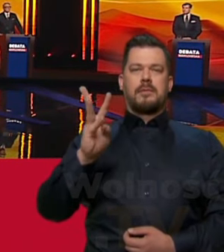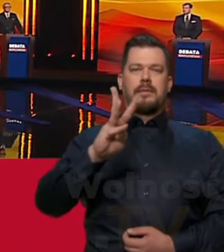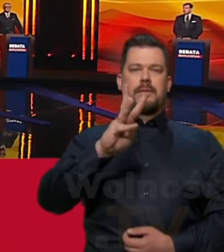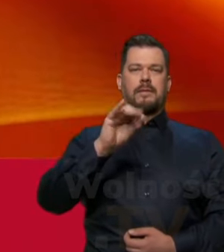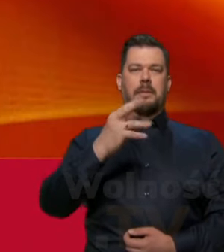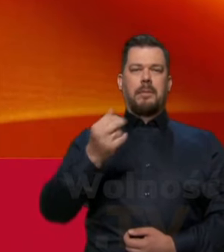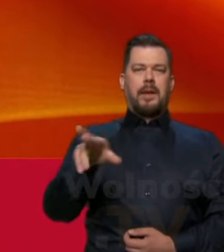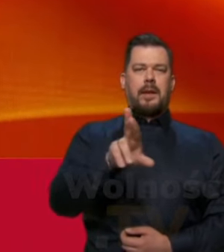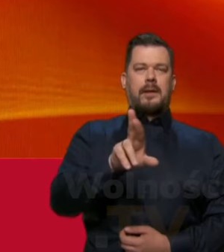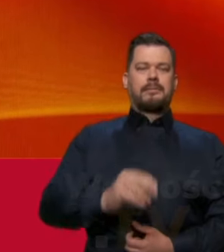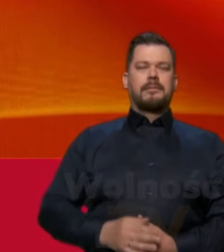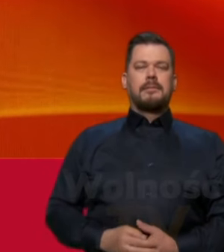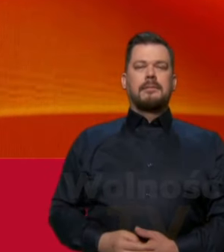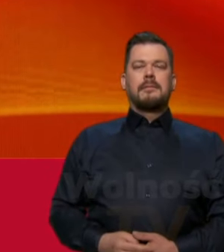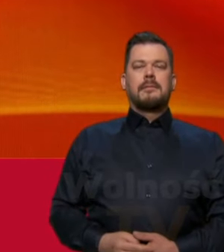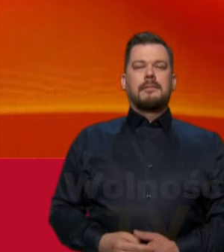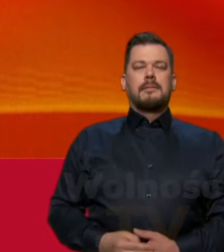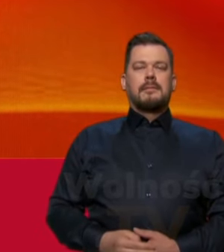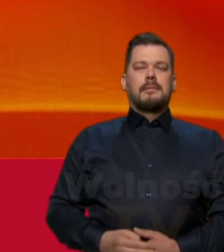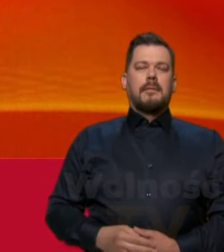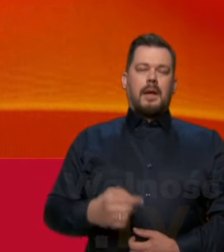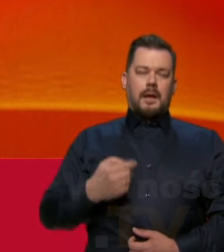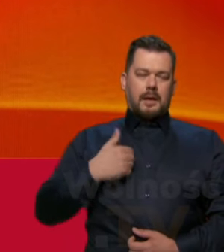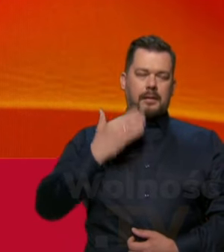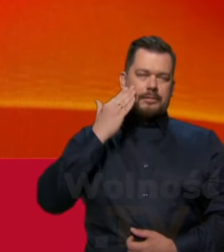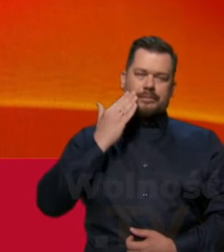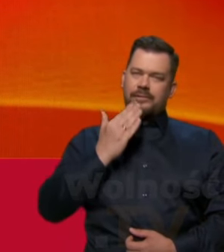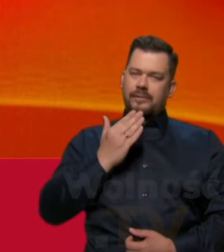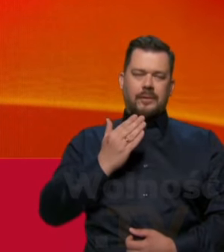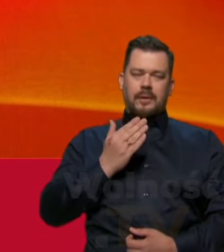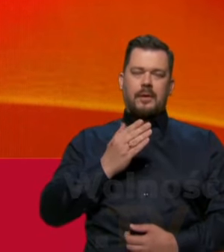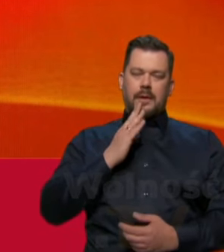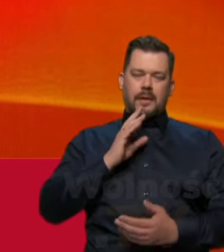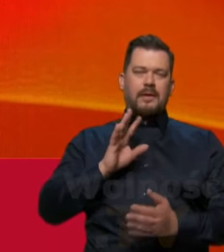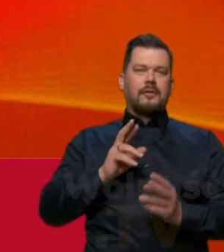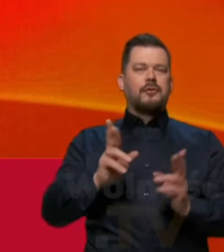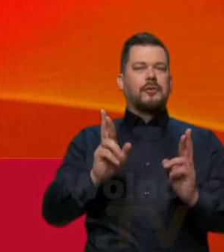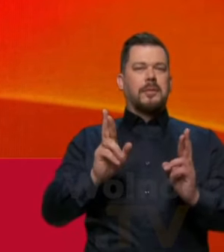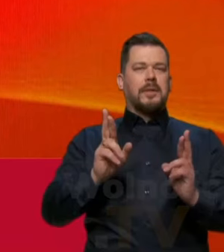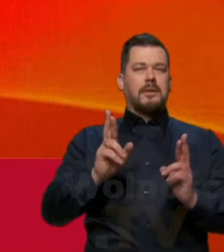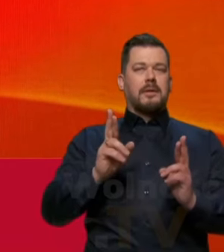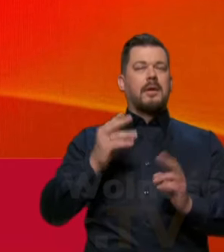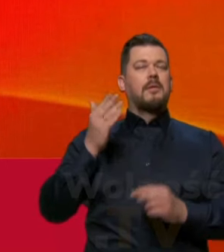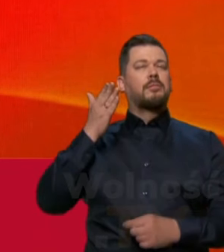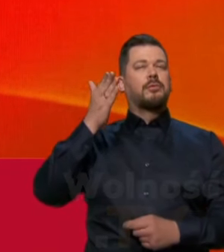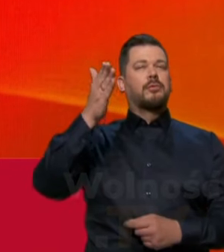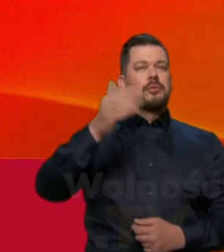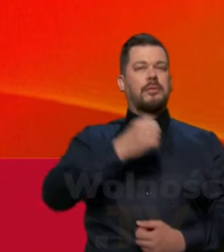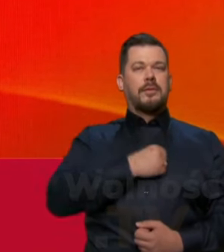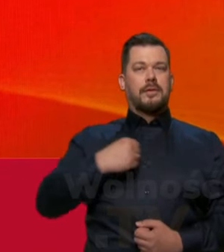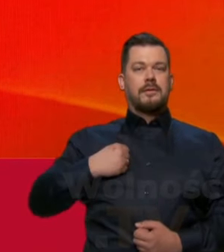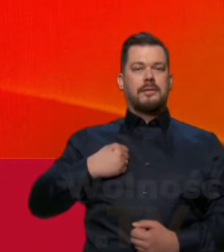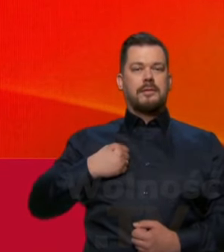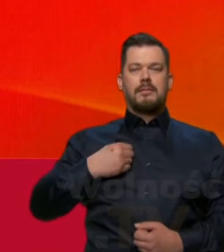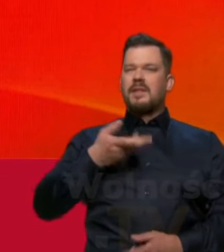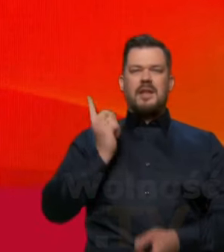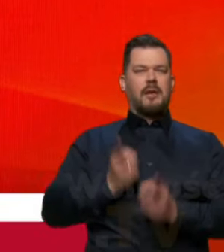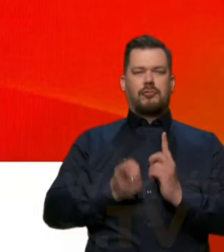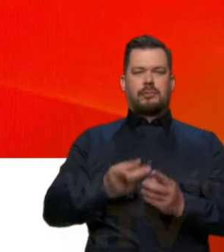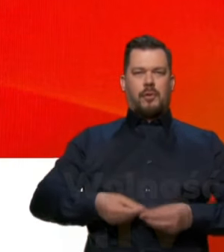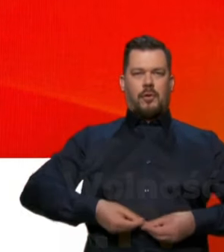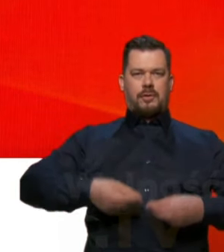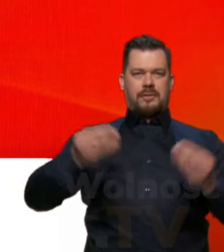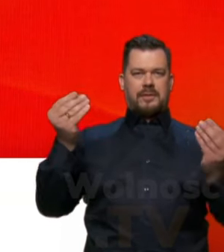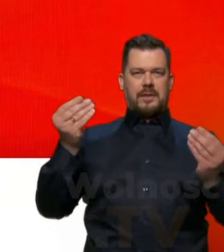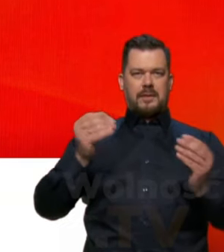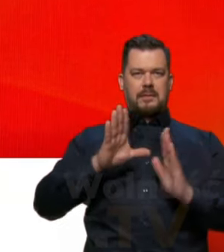Wiplera. Ja wierzę w wizję Warszawy, która jest najszybciej, najdynamiczniej rozwijającym